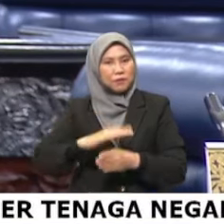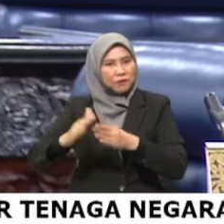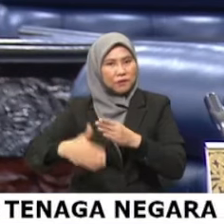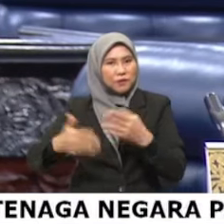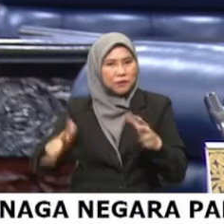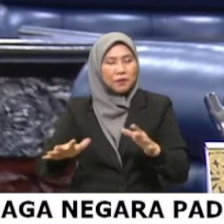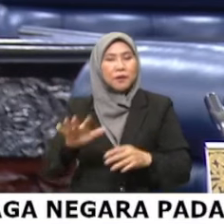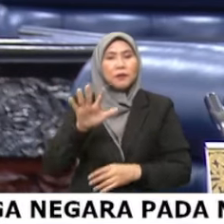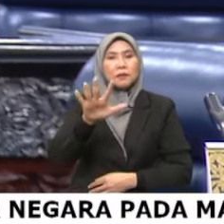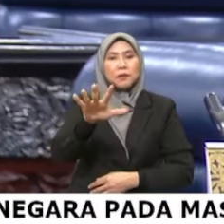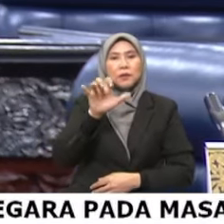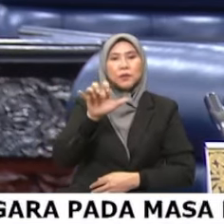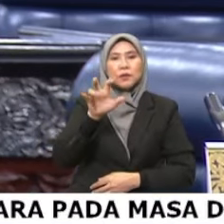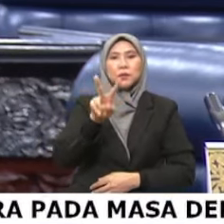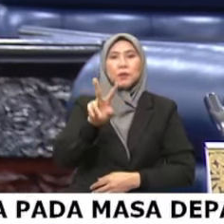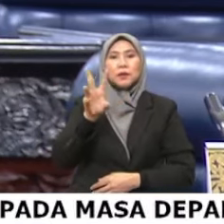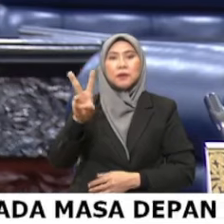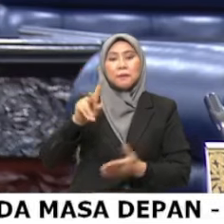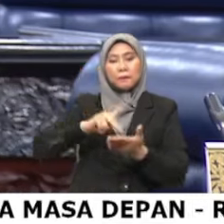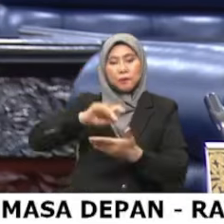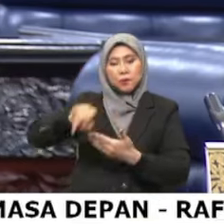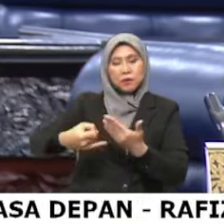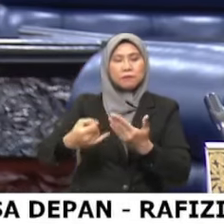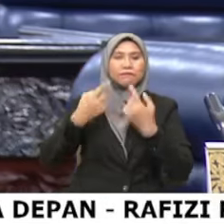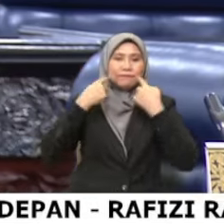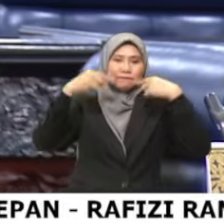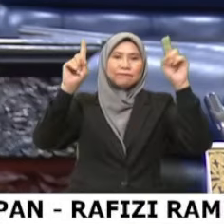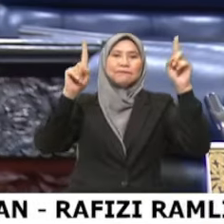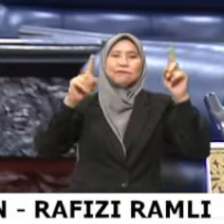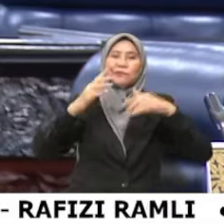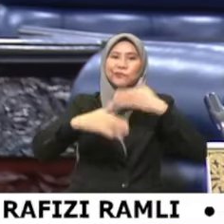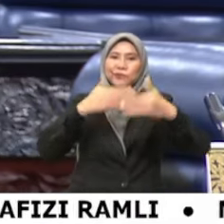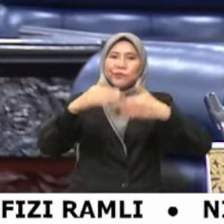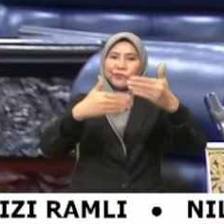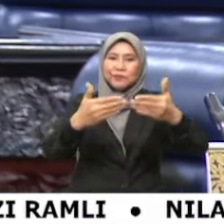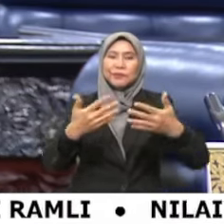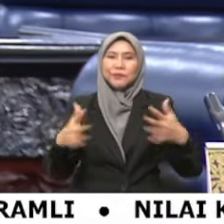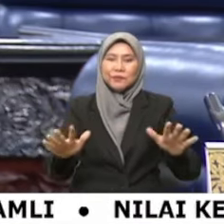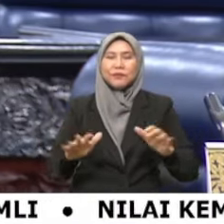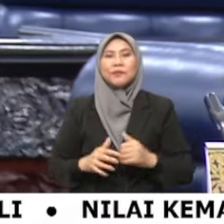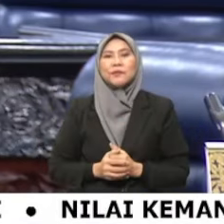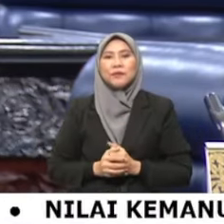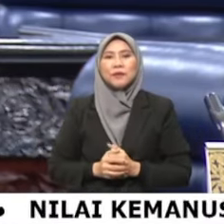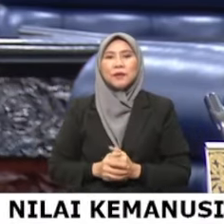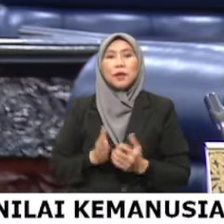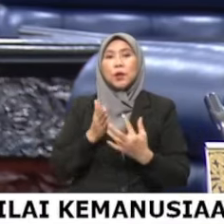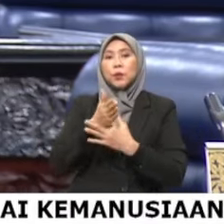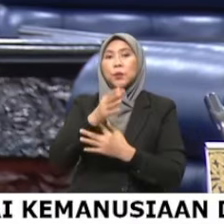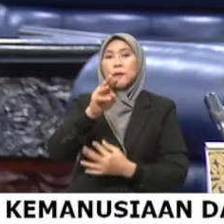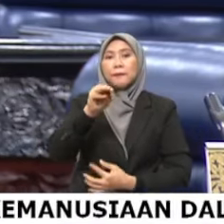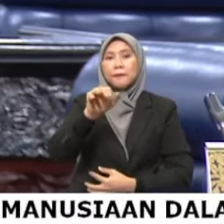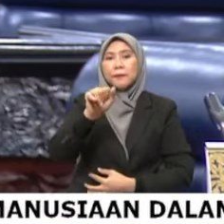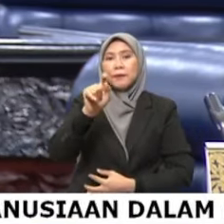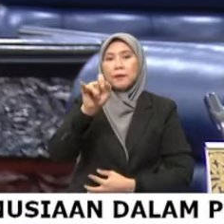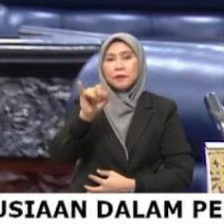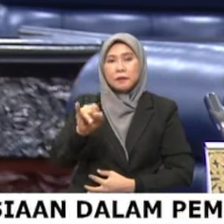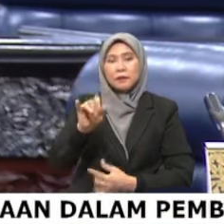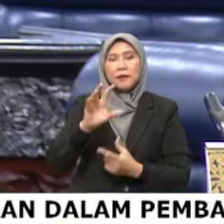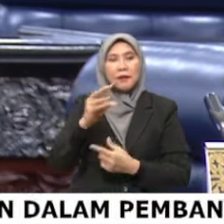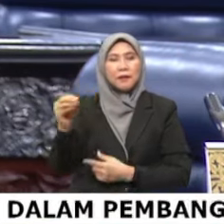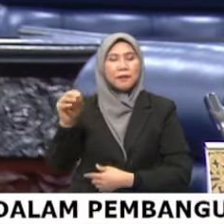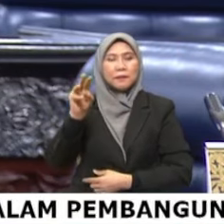sebanyak 526 projek telah berjaya dilaksanakan. Melalui MITI dan MAIDA,